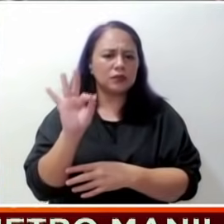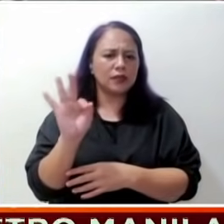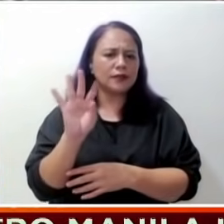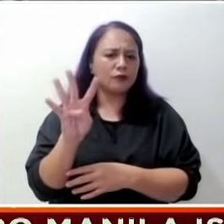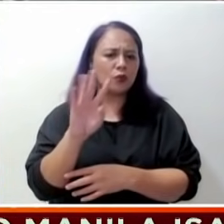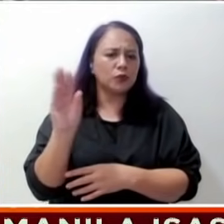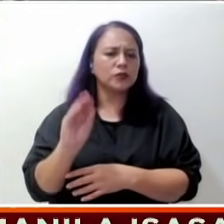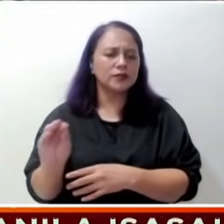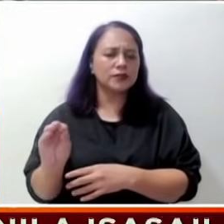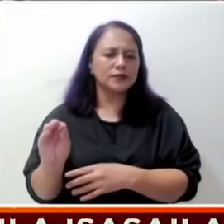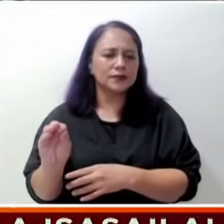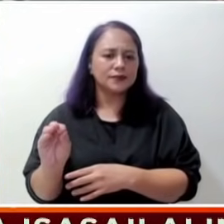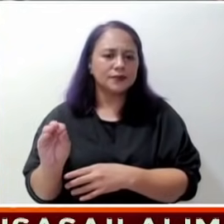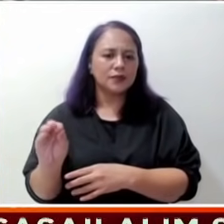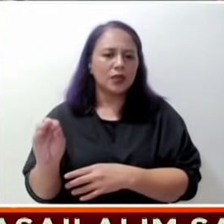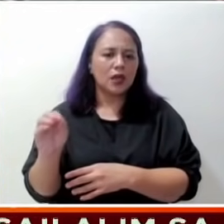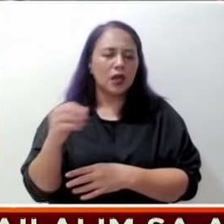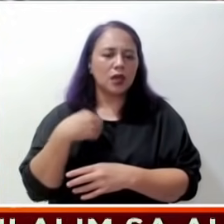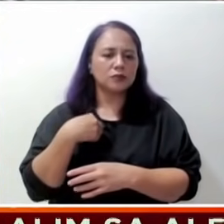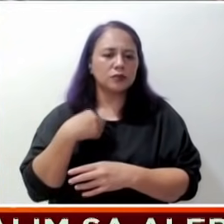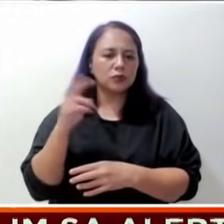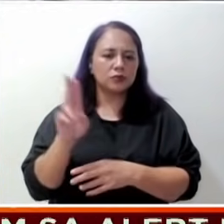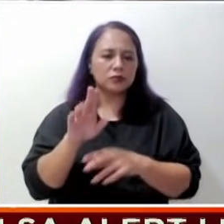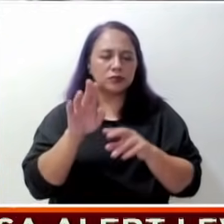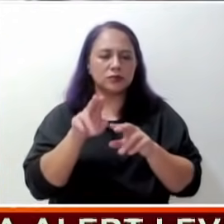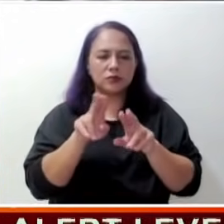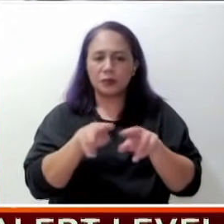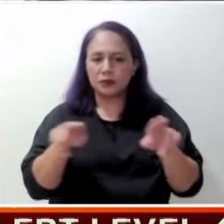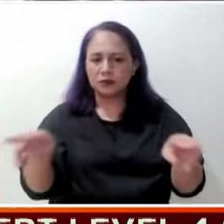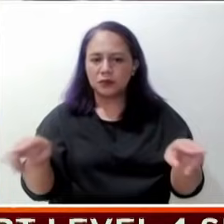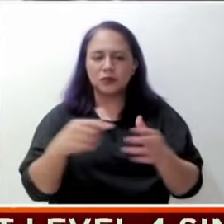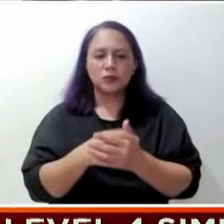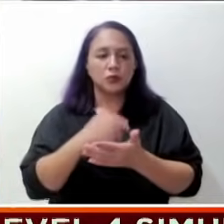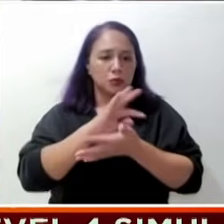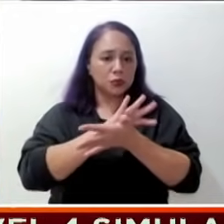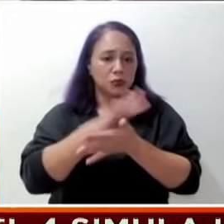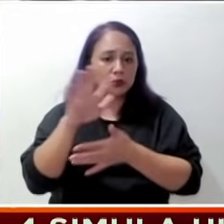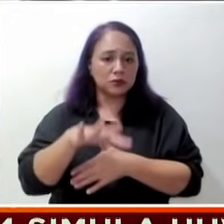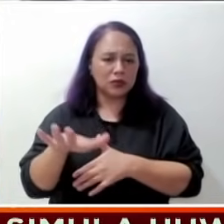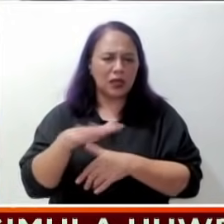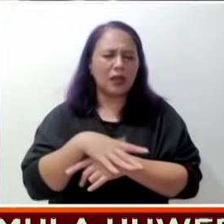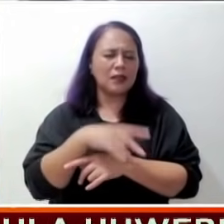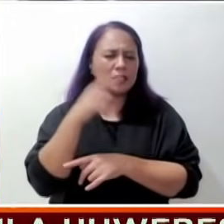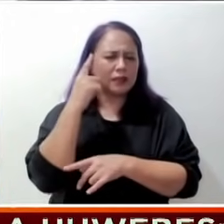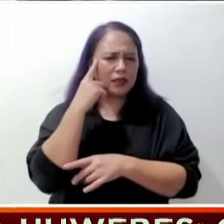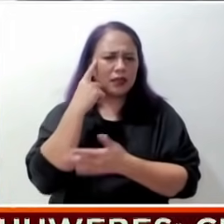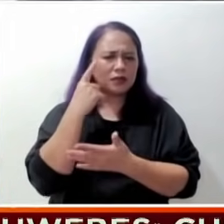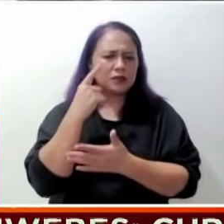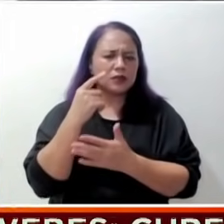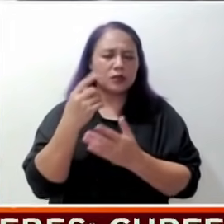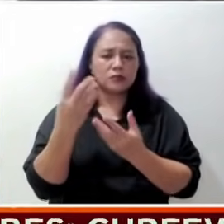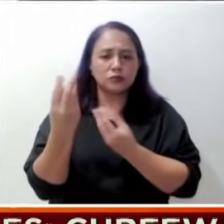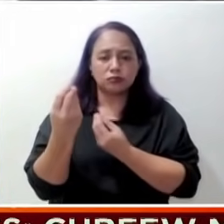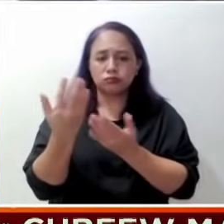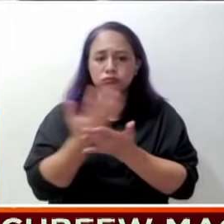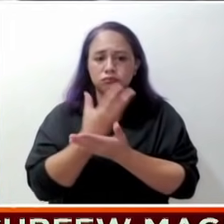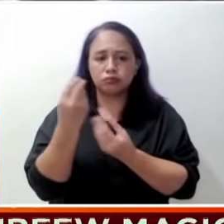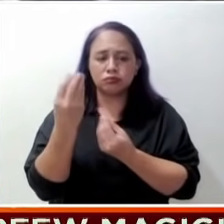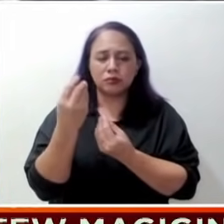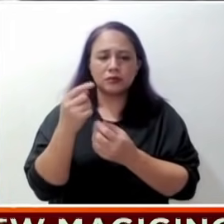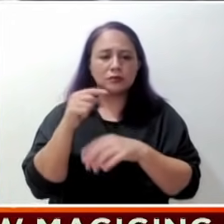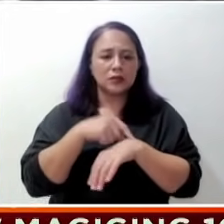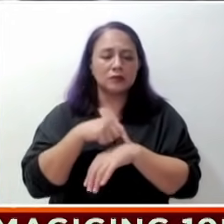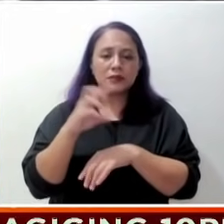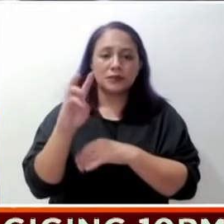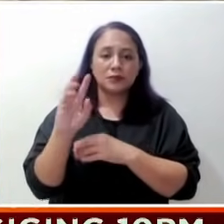94% na ang occupied bed. Sa COVID area, I think from the latest report, it's of